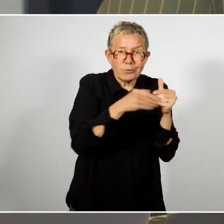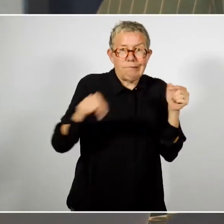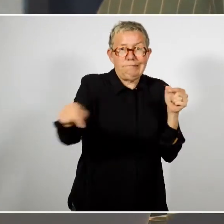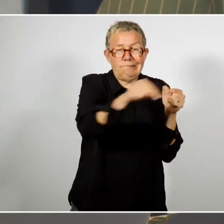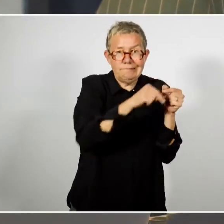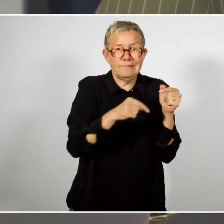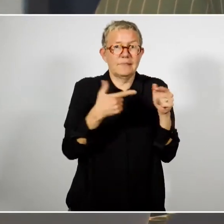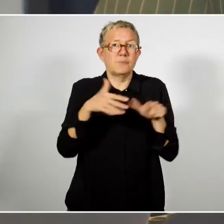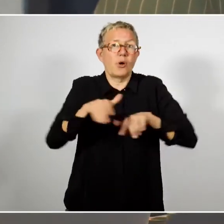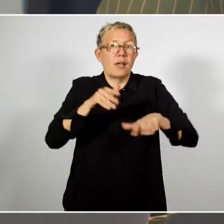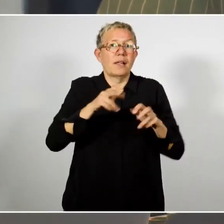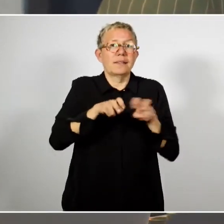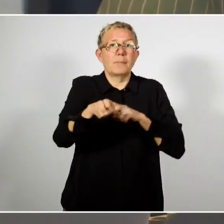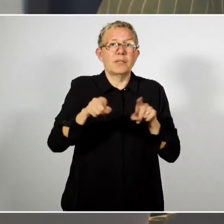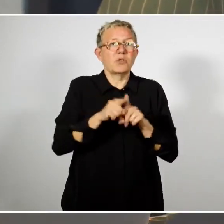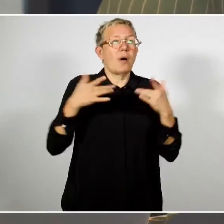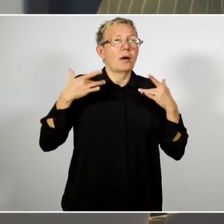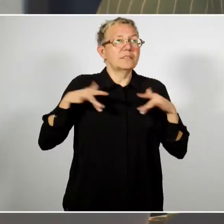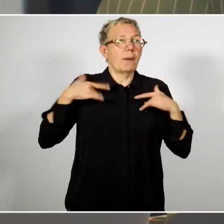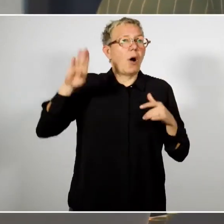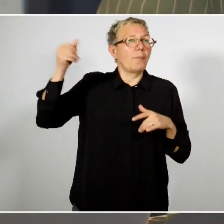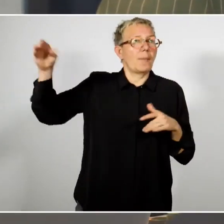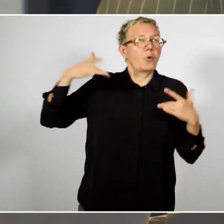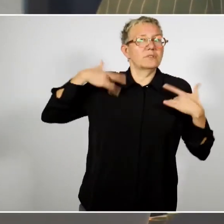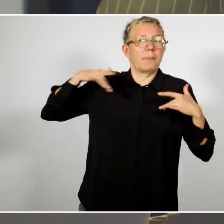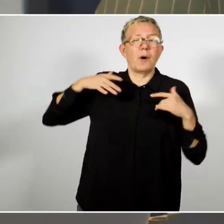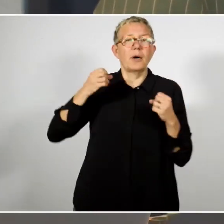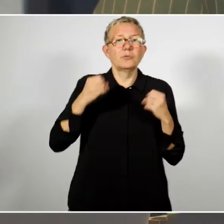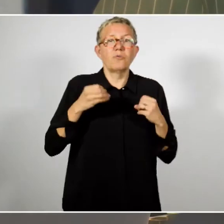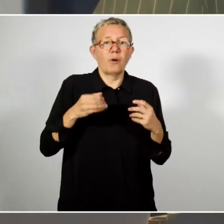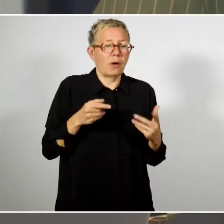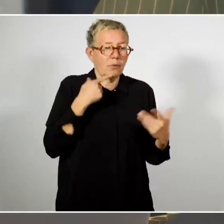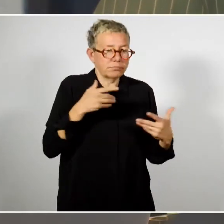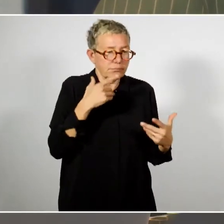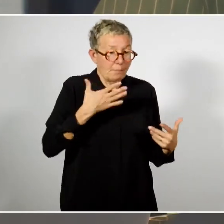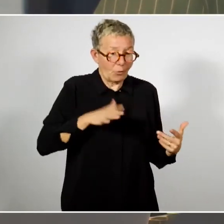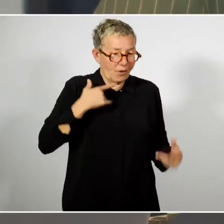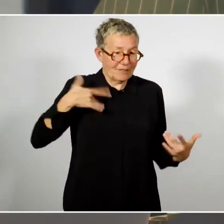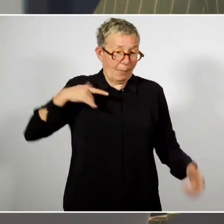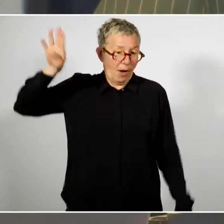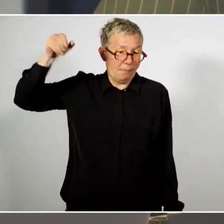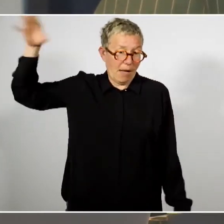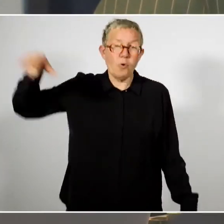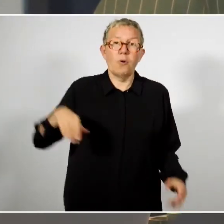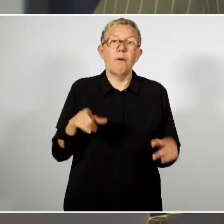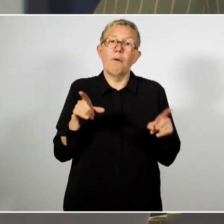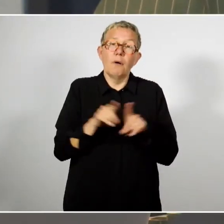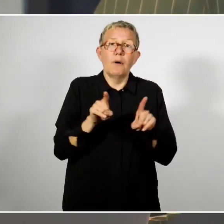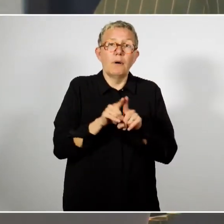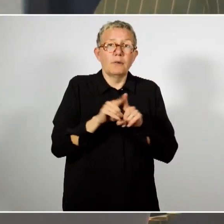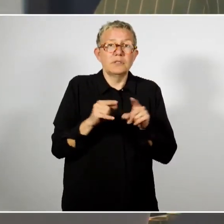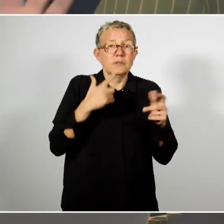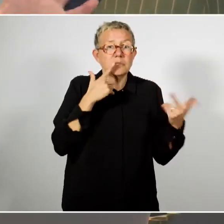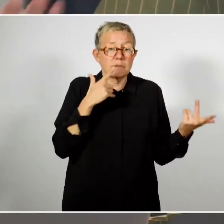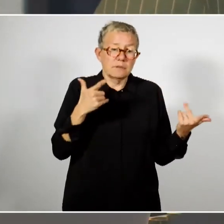le moyen de dépasser le « c'est pas moi, c'est la métropole » lorsqu'une réponse à un administré est défavorable. C'est le moyen de dépasser le « I want my money back »,